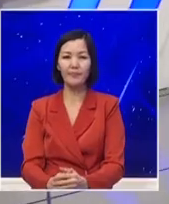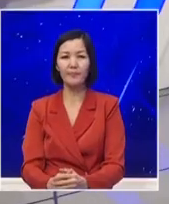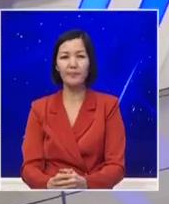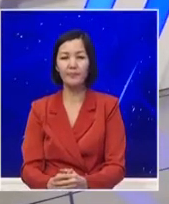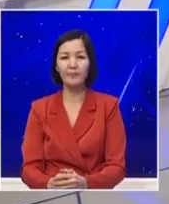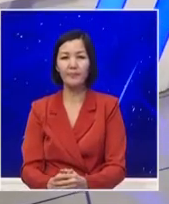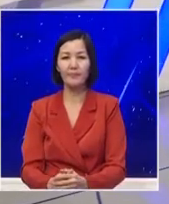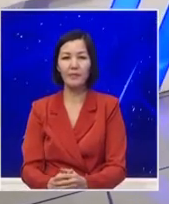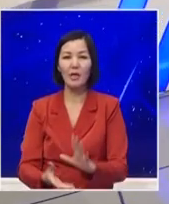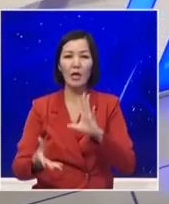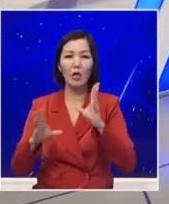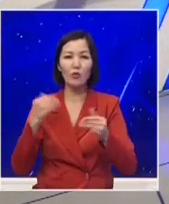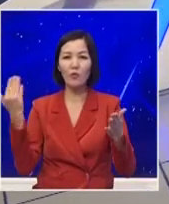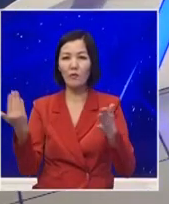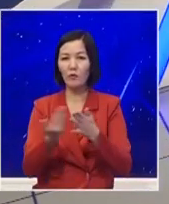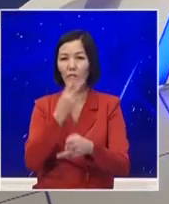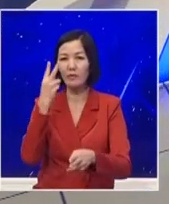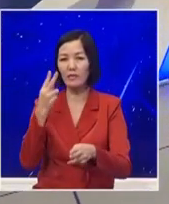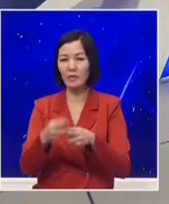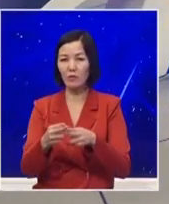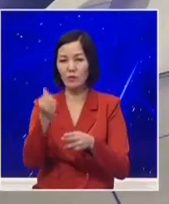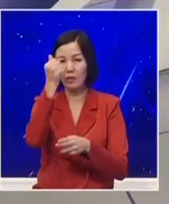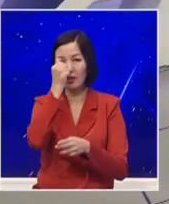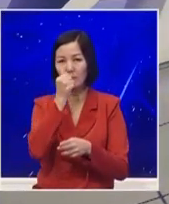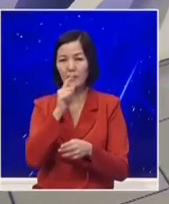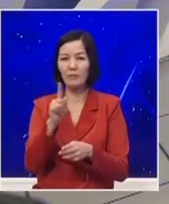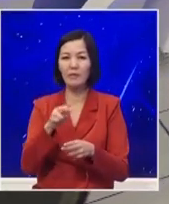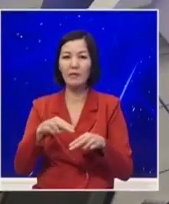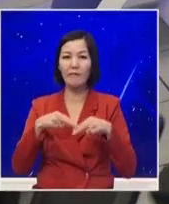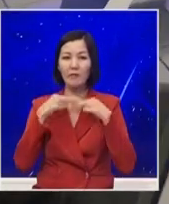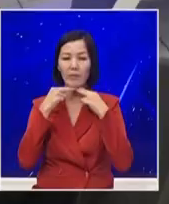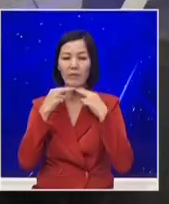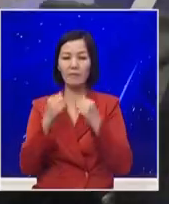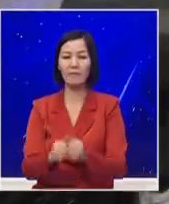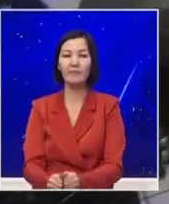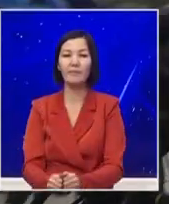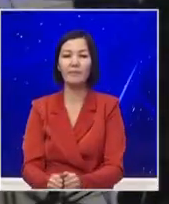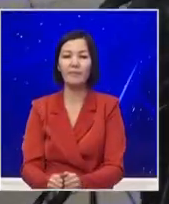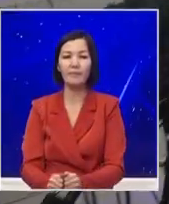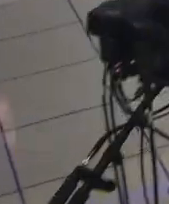Это была последняя информация на сегодня. Спасибо за внимание. Всего доброго.